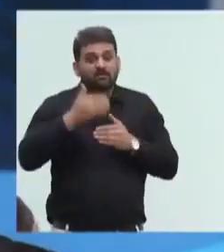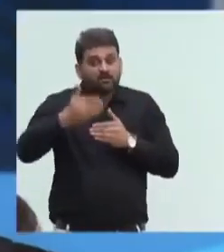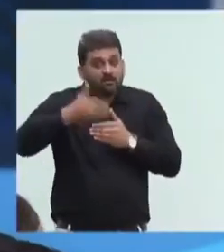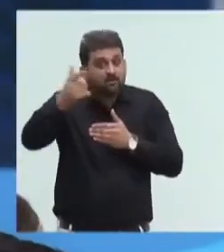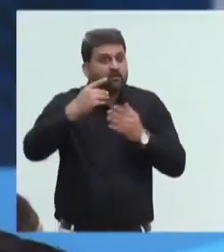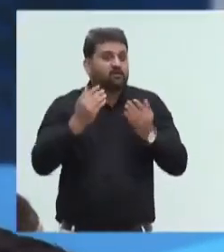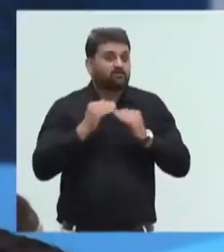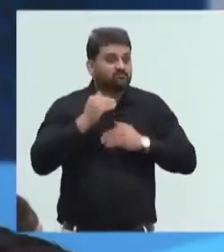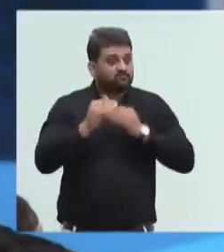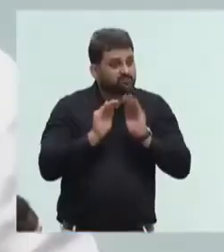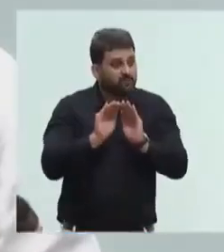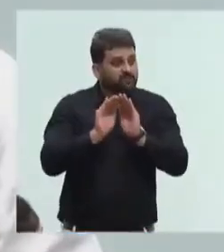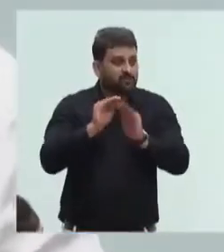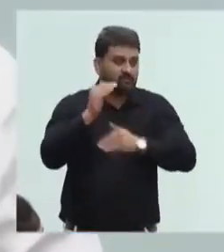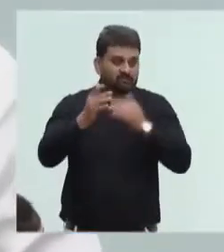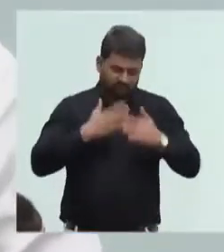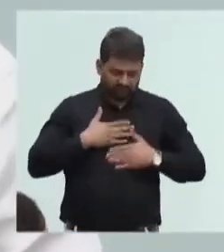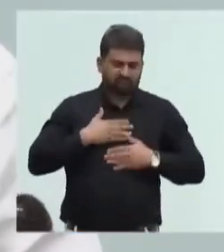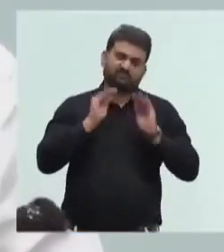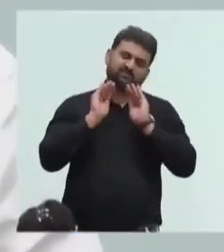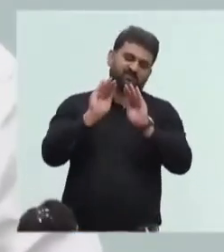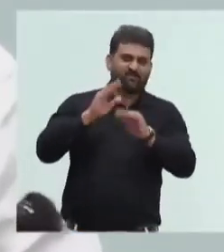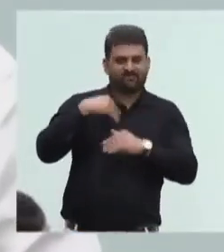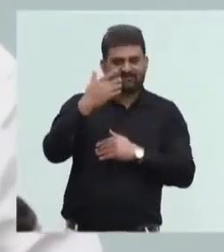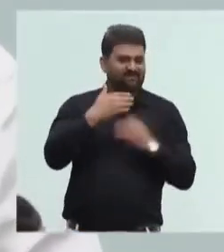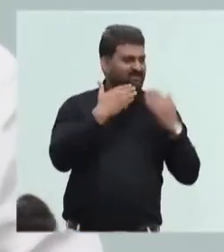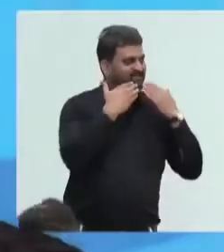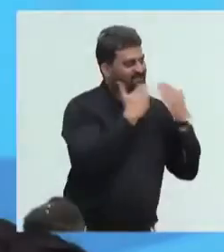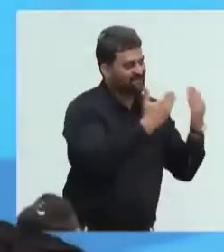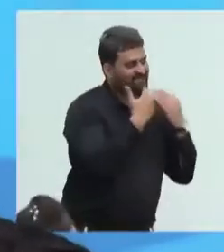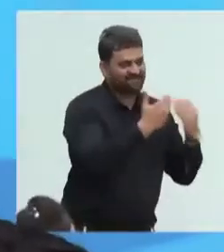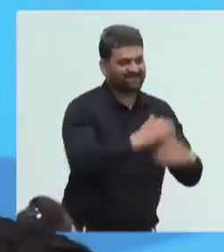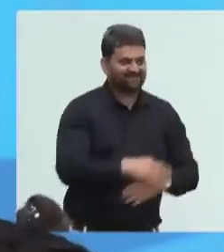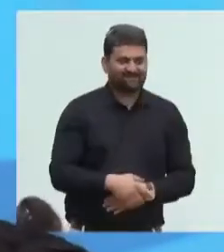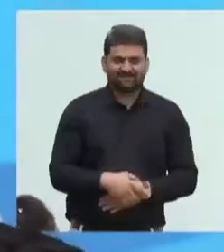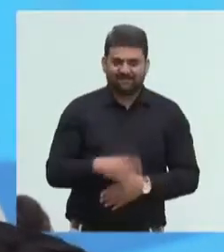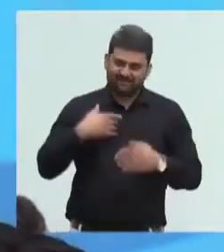मैं करूँगा।